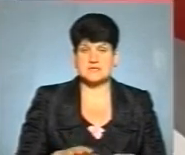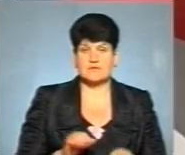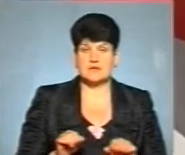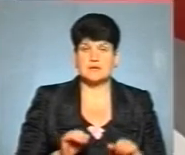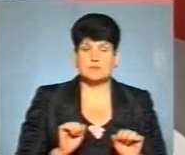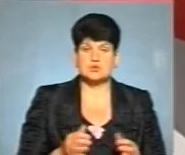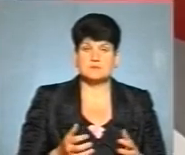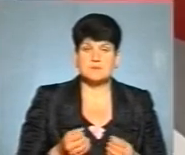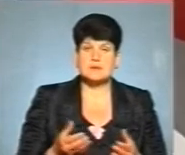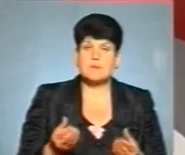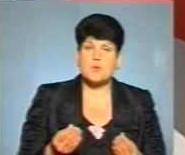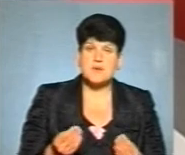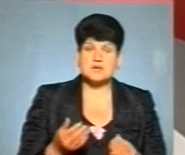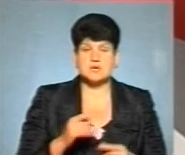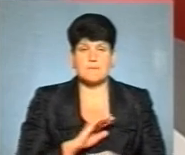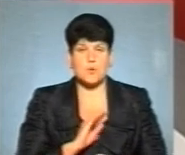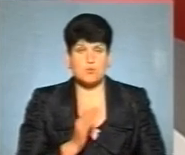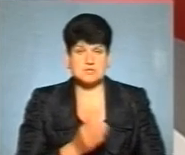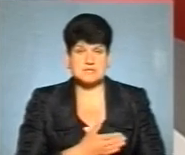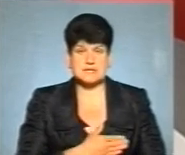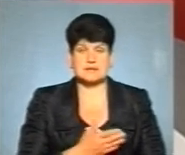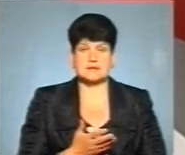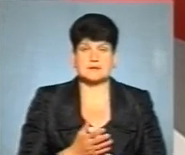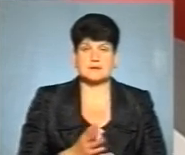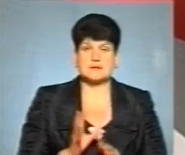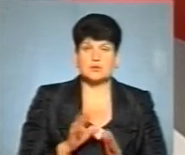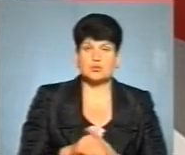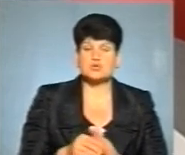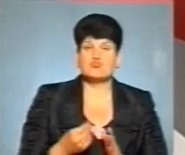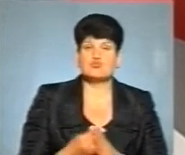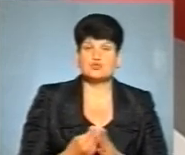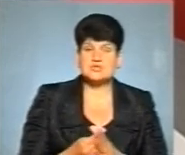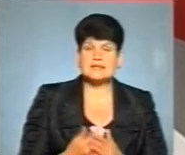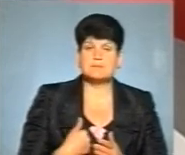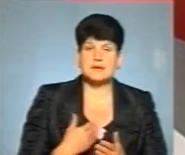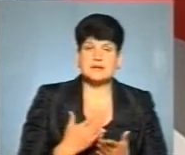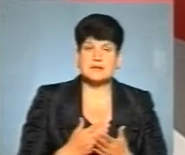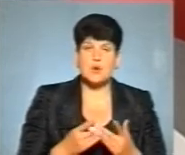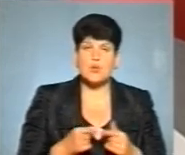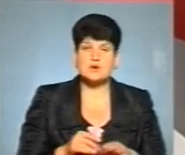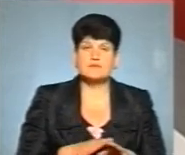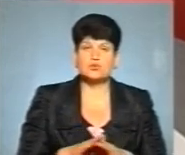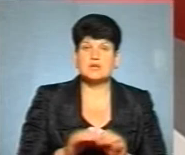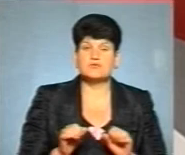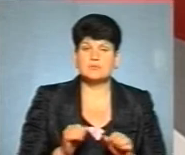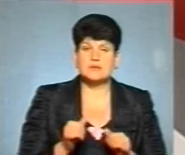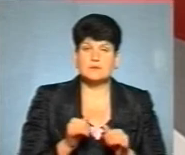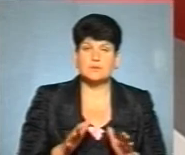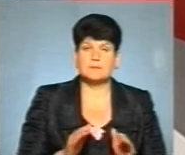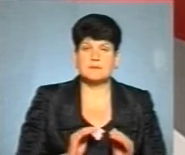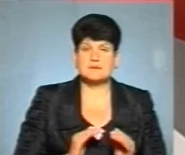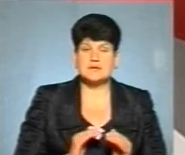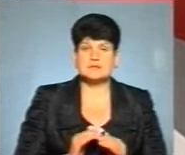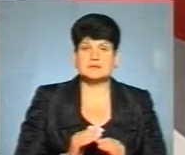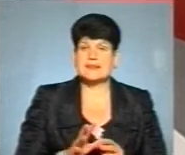прийняти пом'якшення або посилення там надходжень в бюджет. Правильно? Ми є орган виконавчої влади. Ми не можемо підприємцю дозволити не